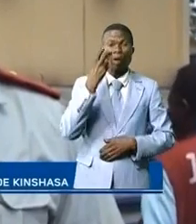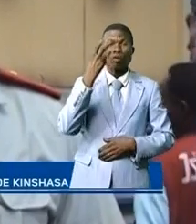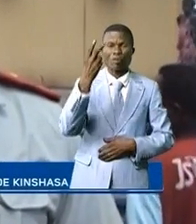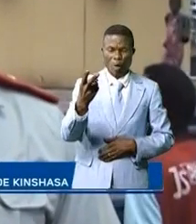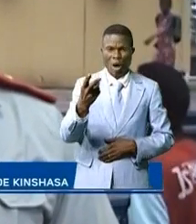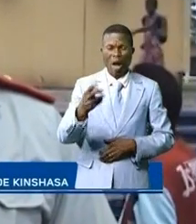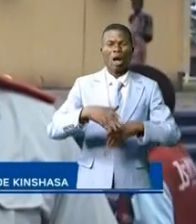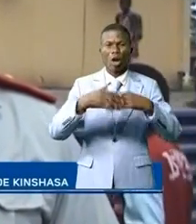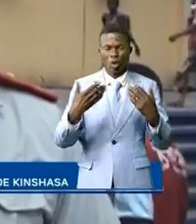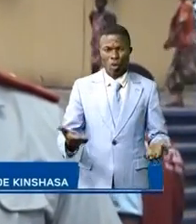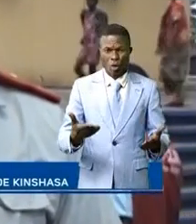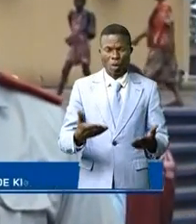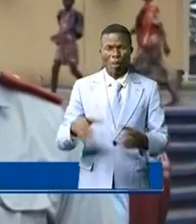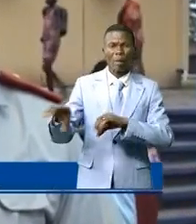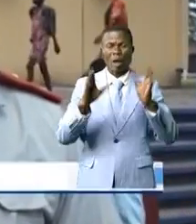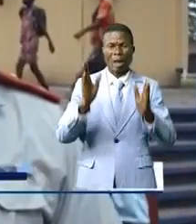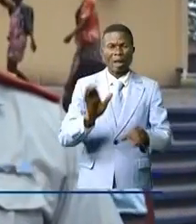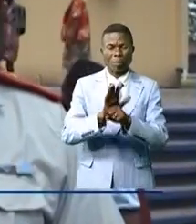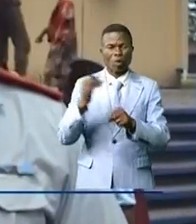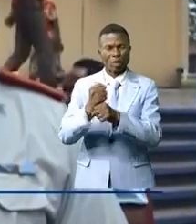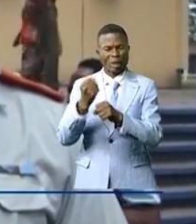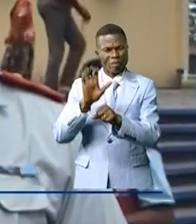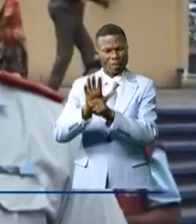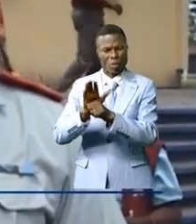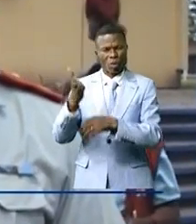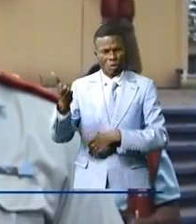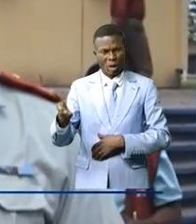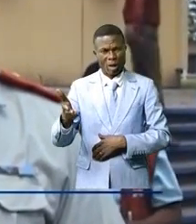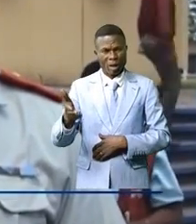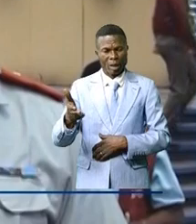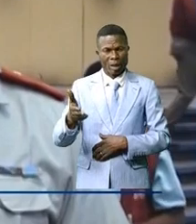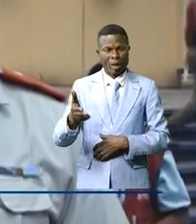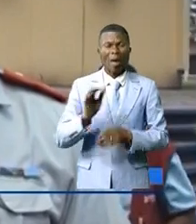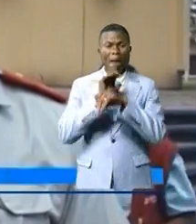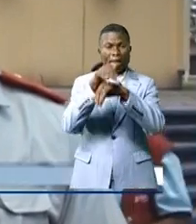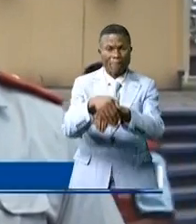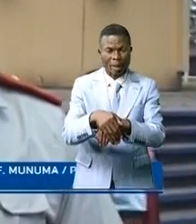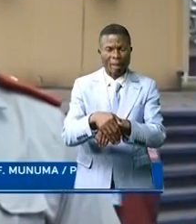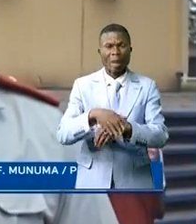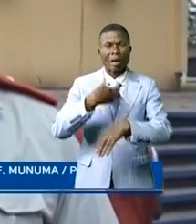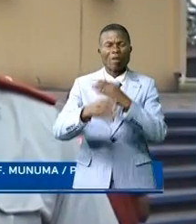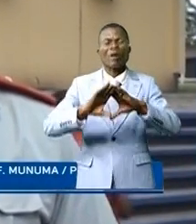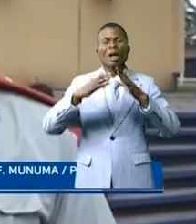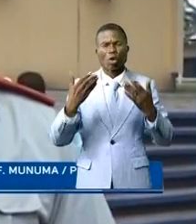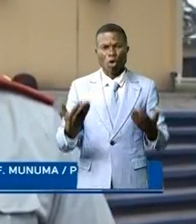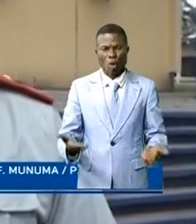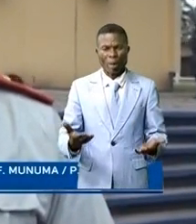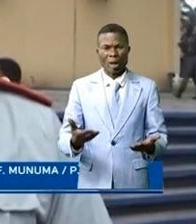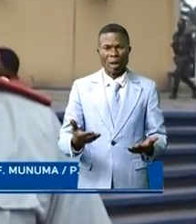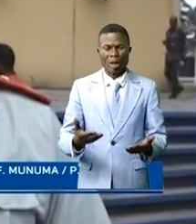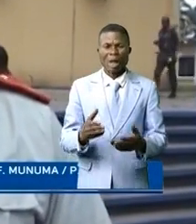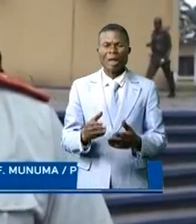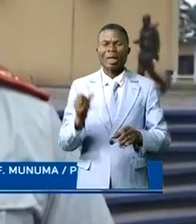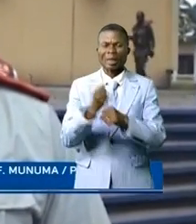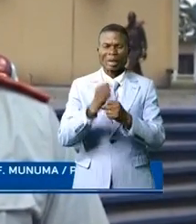comment effectivement les acteurs des différents services sont impliqués et comment ils vont